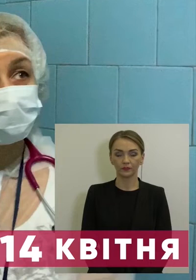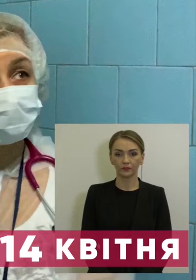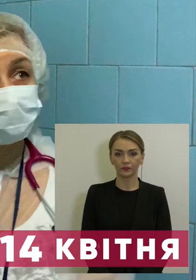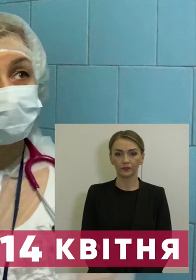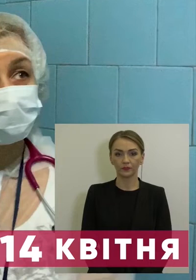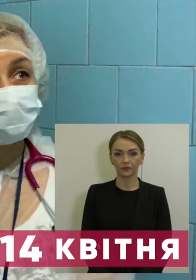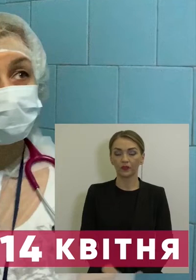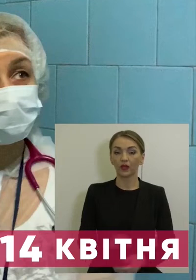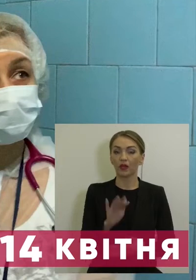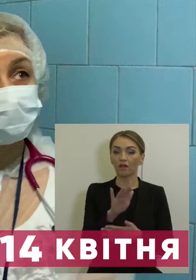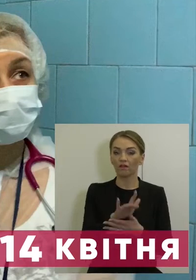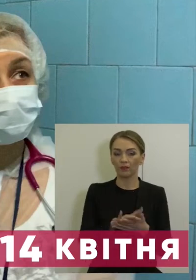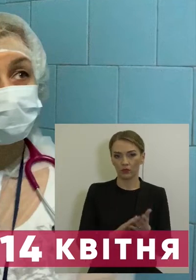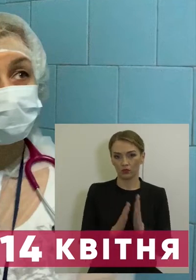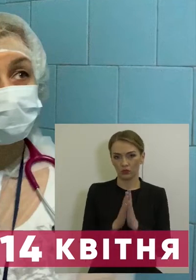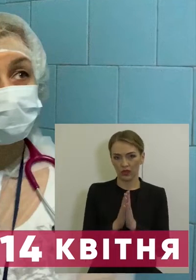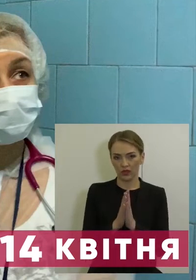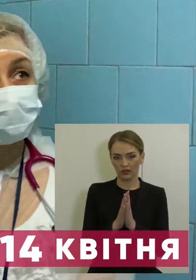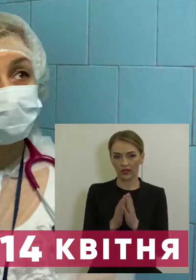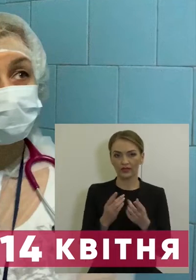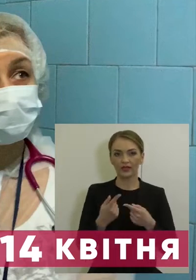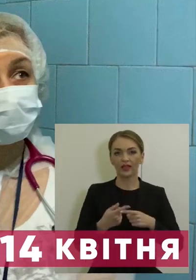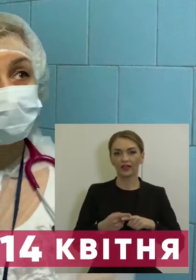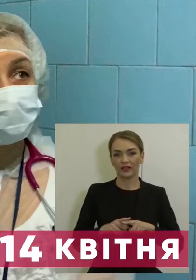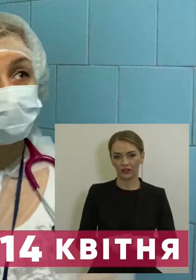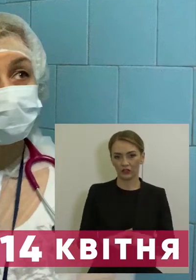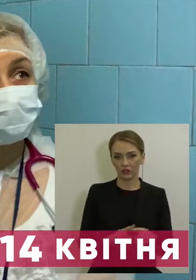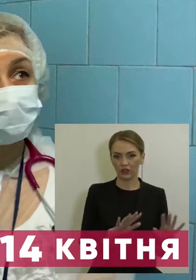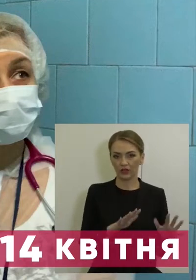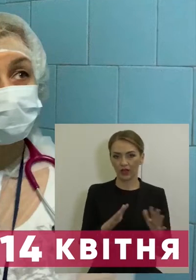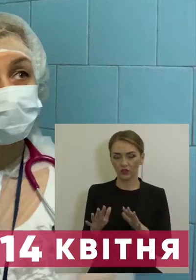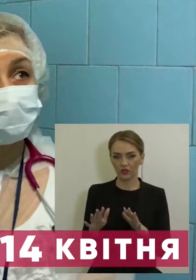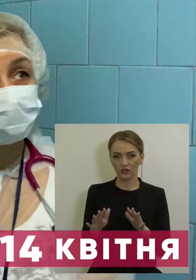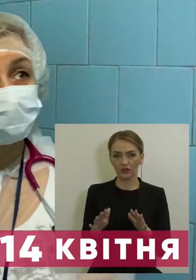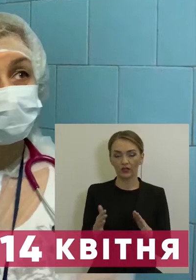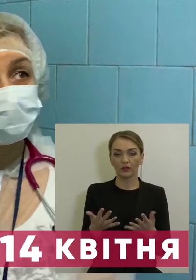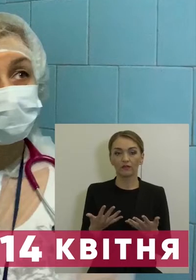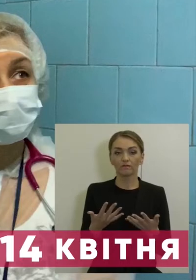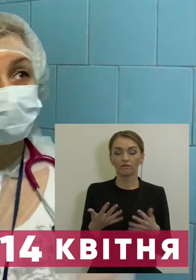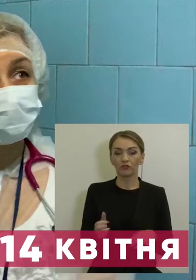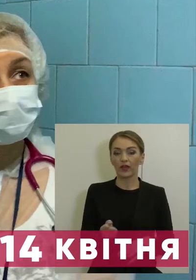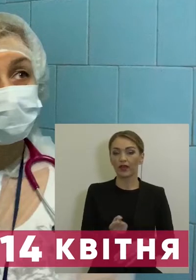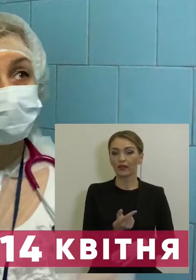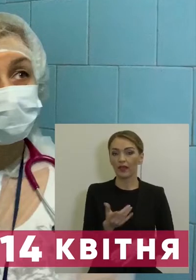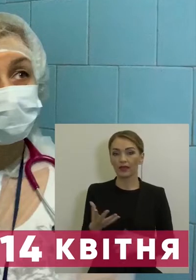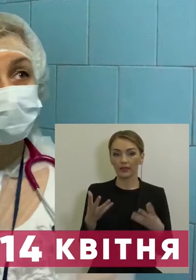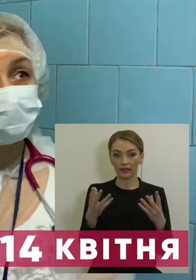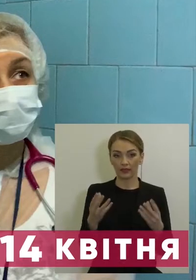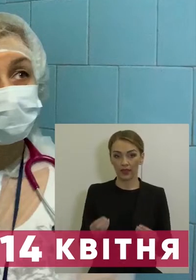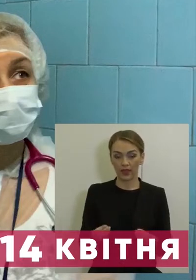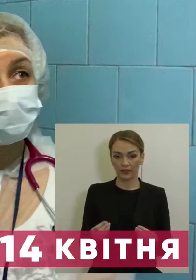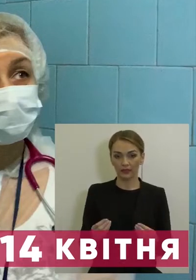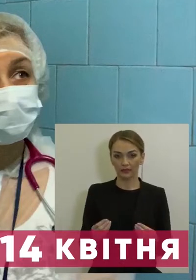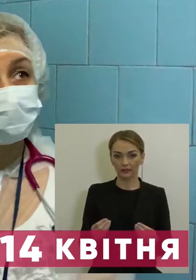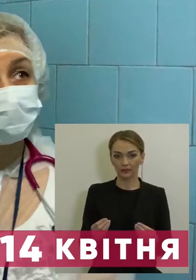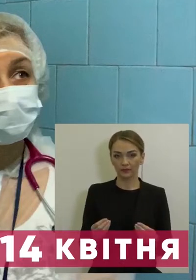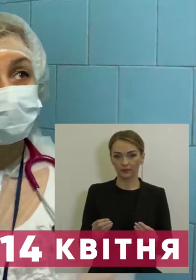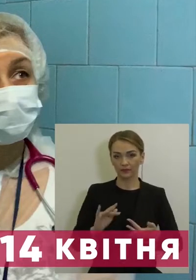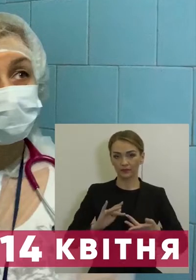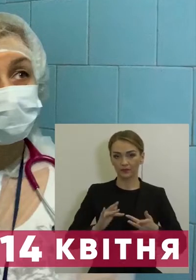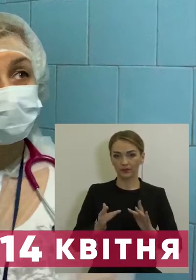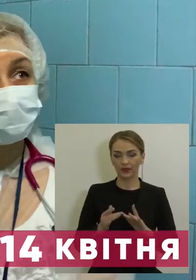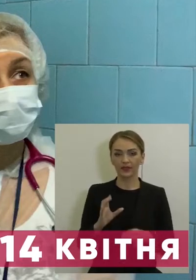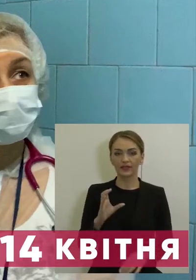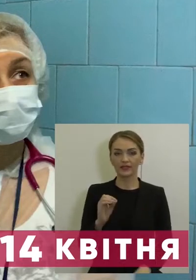Вибачте, будь ласка, за технічні речі. Вже деякий день поспіль сервер